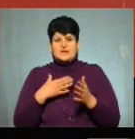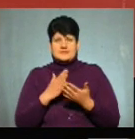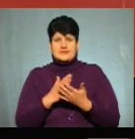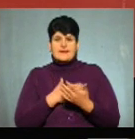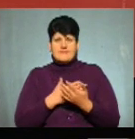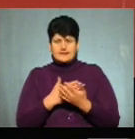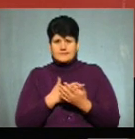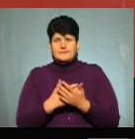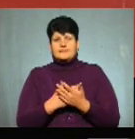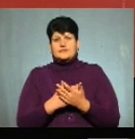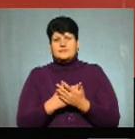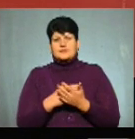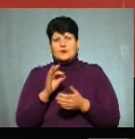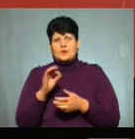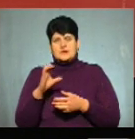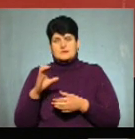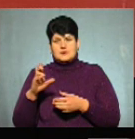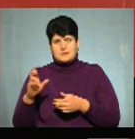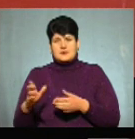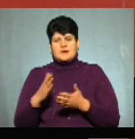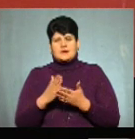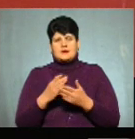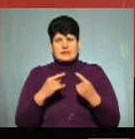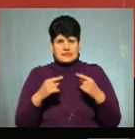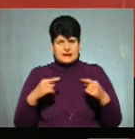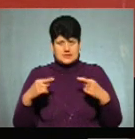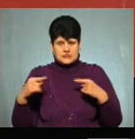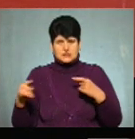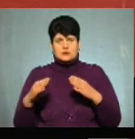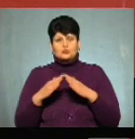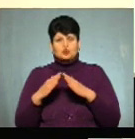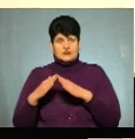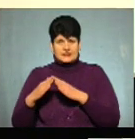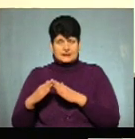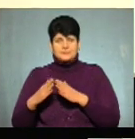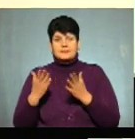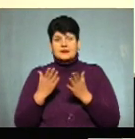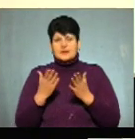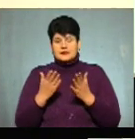і ОСББ, і відомчі інші будинки, які